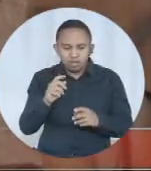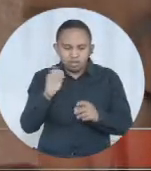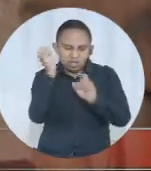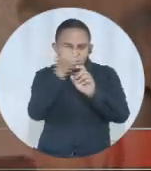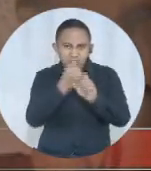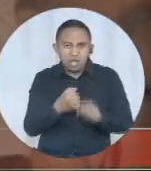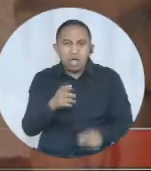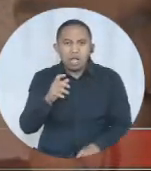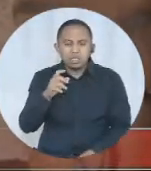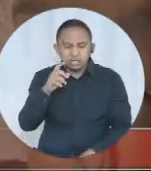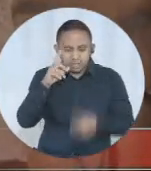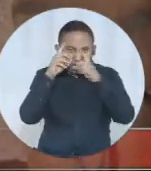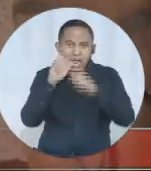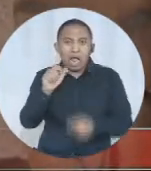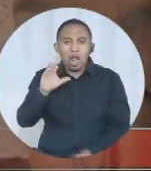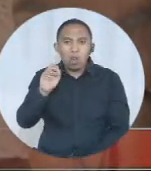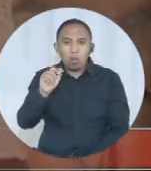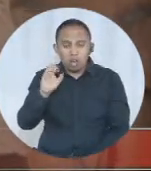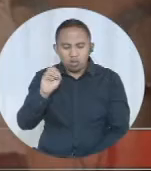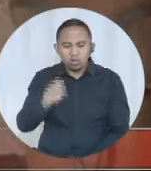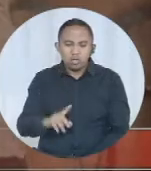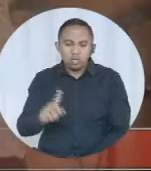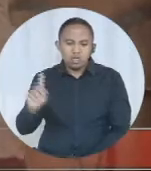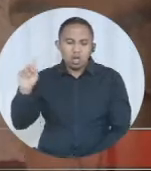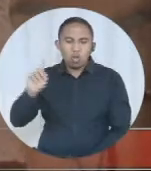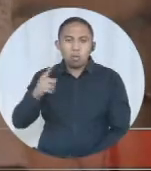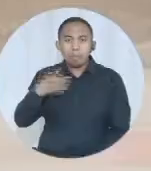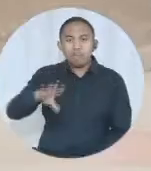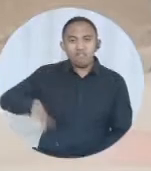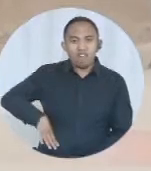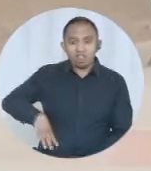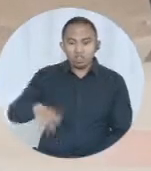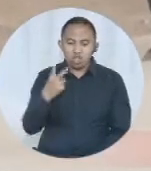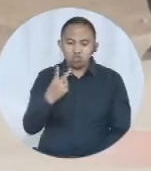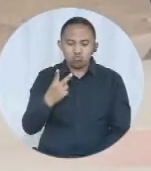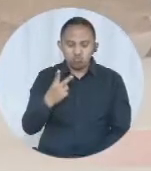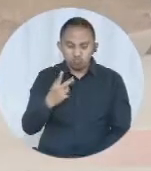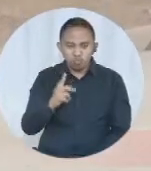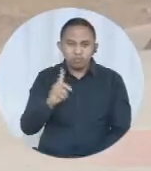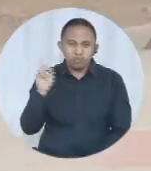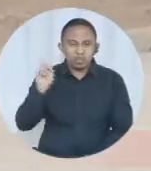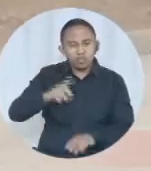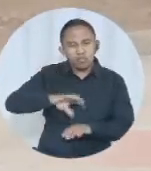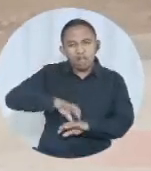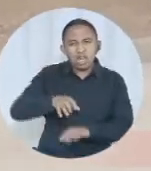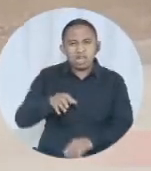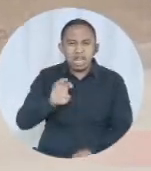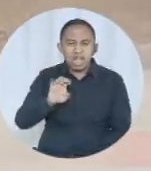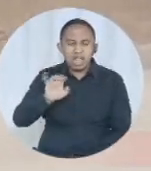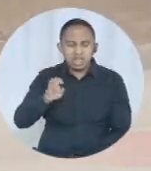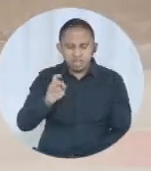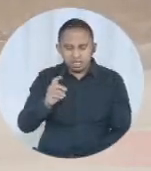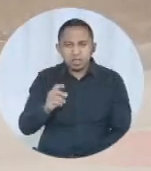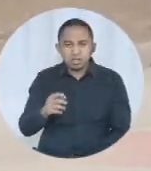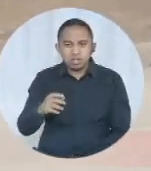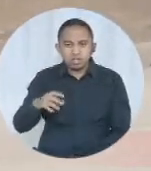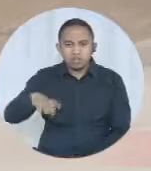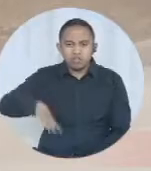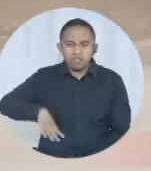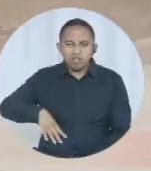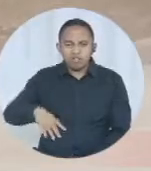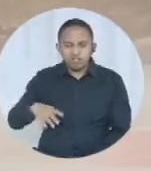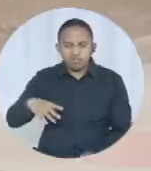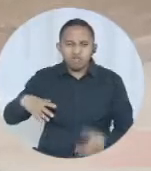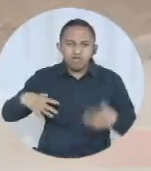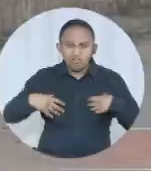aloalo. Mpivady teraky foko mahafaly nony natany amin'ny faritra Ejeda iny. Vehivavy lahy misy,